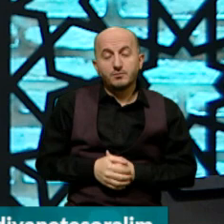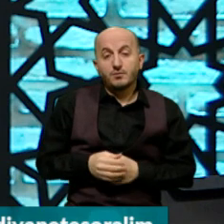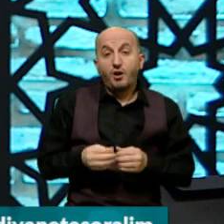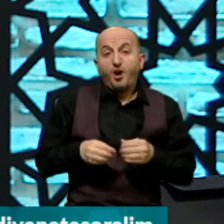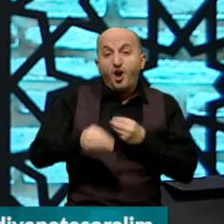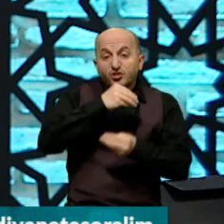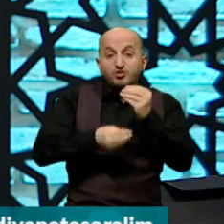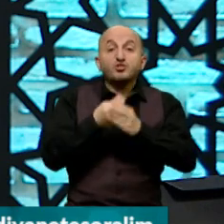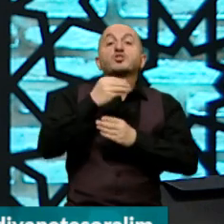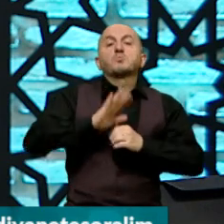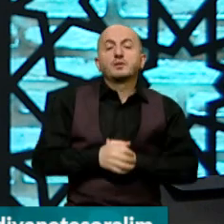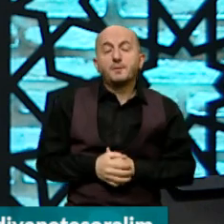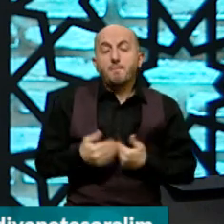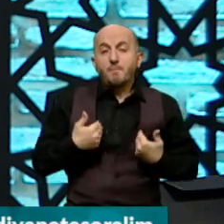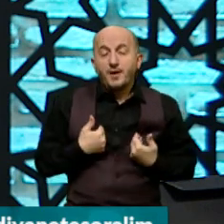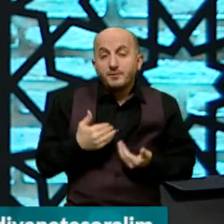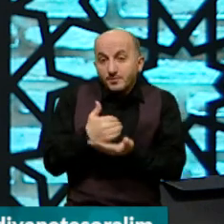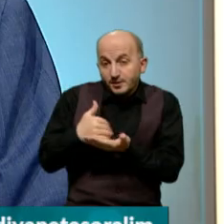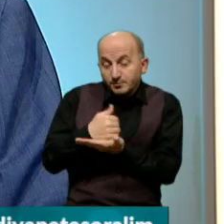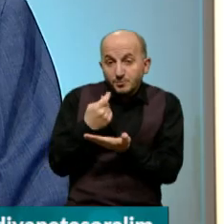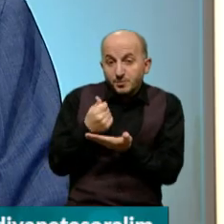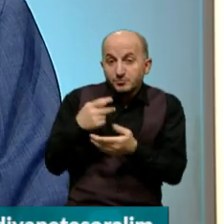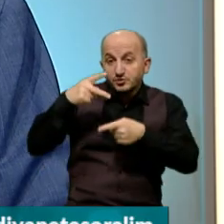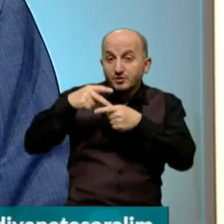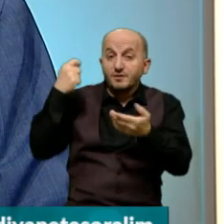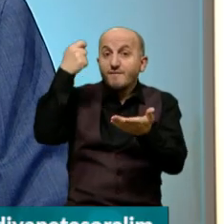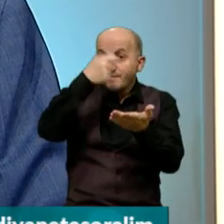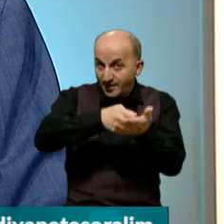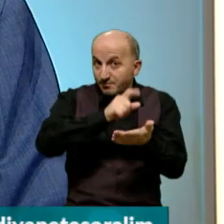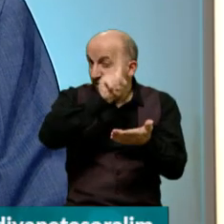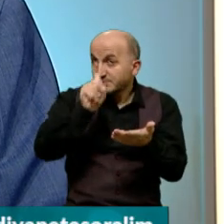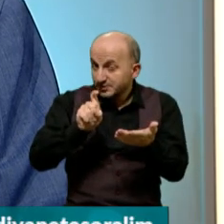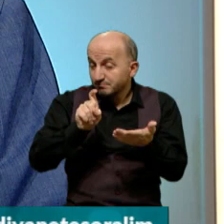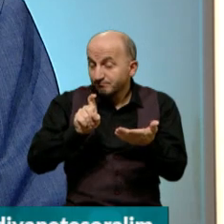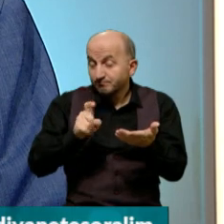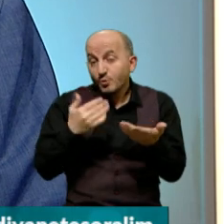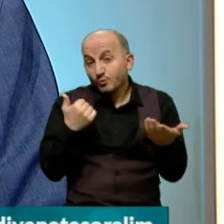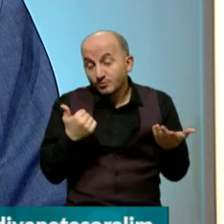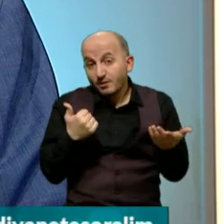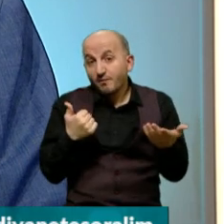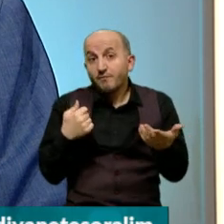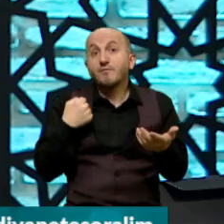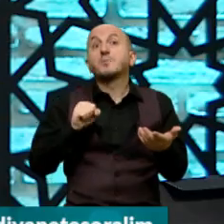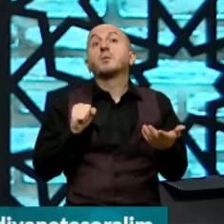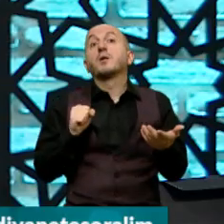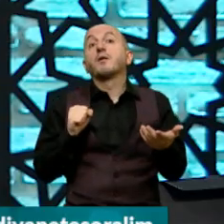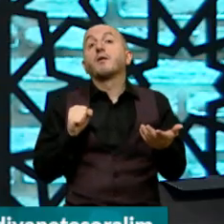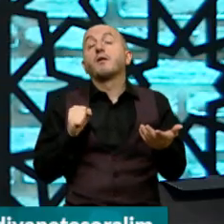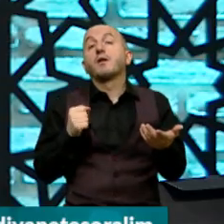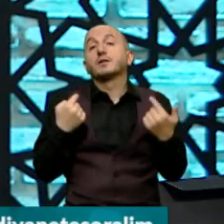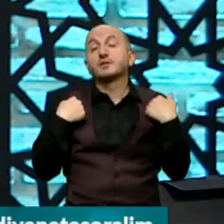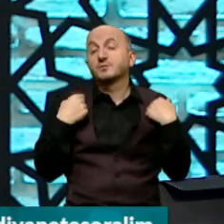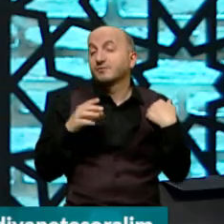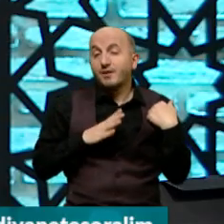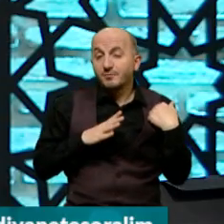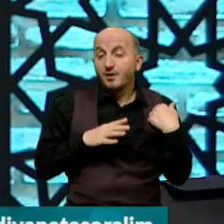çıkmadı. Ben bu biriktirmiş olduğum paranın zekatını vermeli miyim yoksa vermeme noktasında bir yetkimiz var